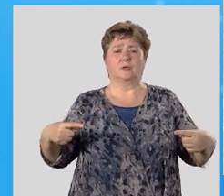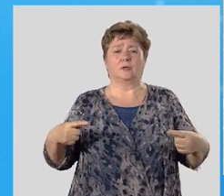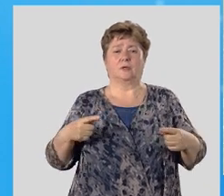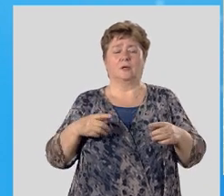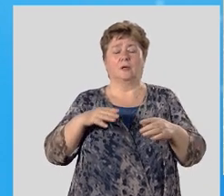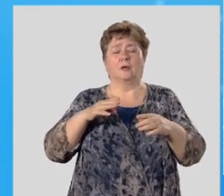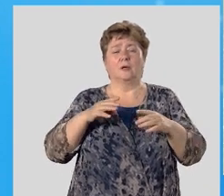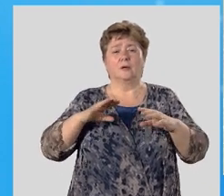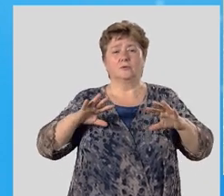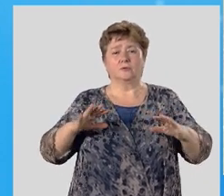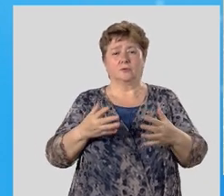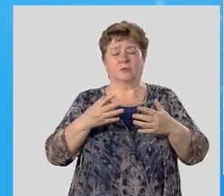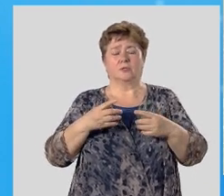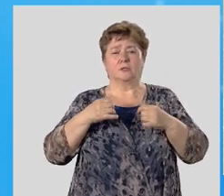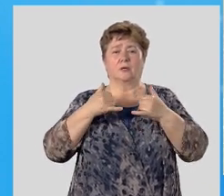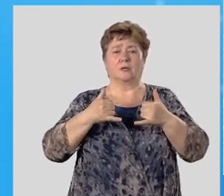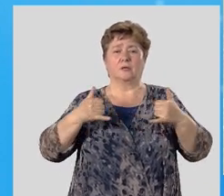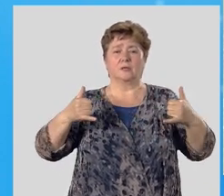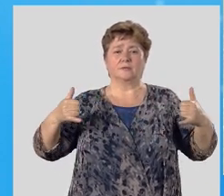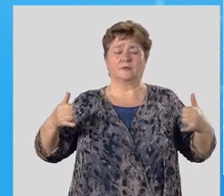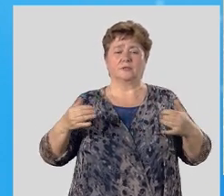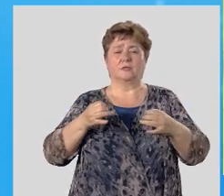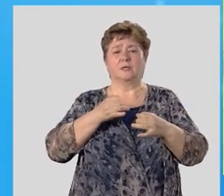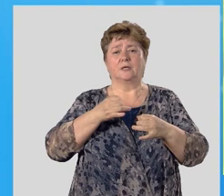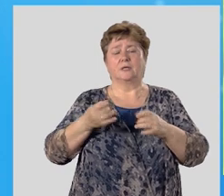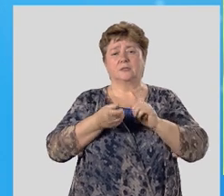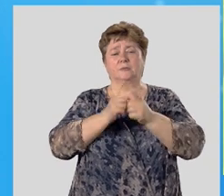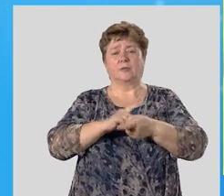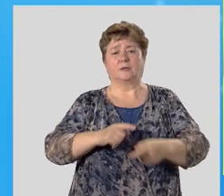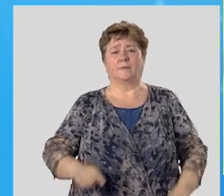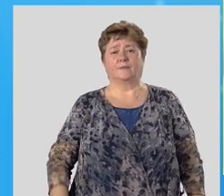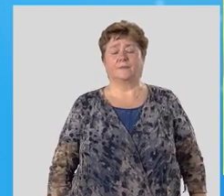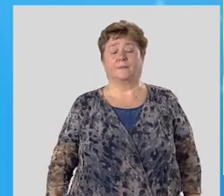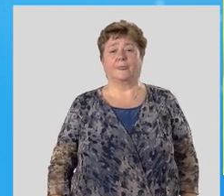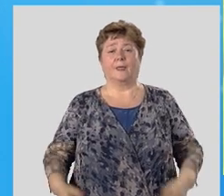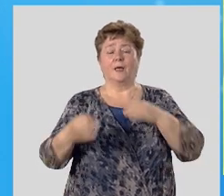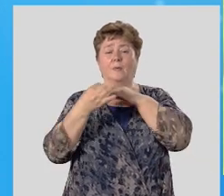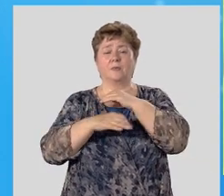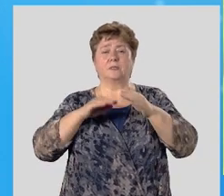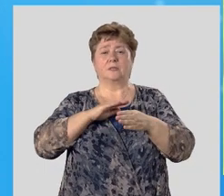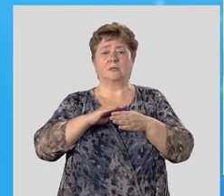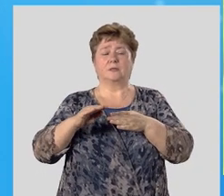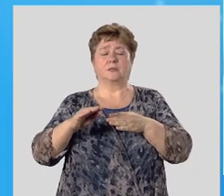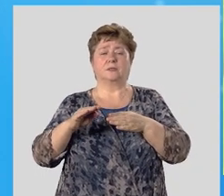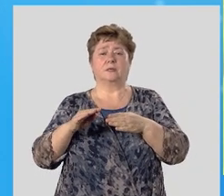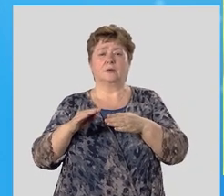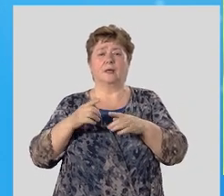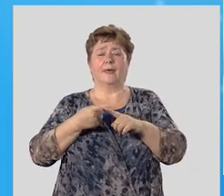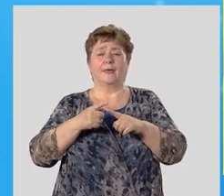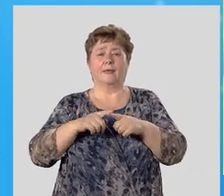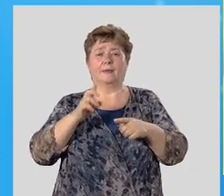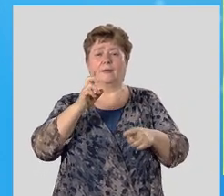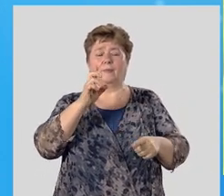то есть происходит их развитие и смена. И последний уровень организации –